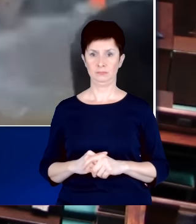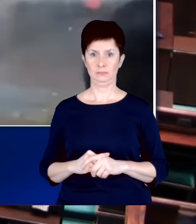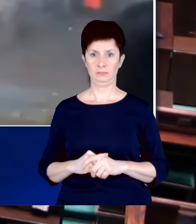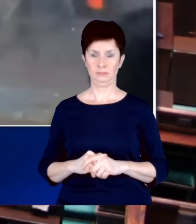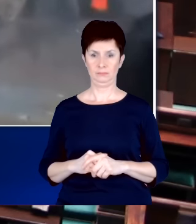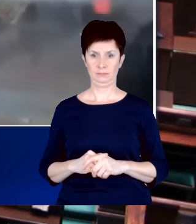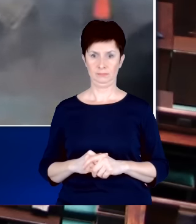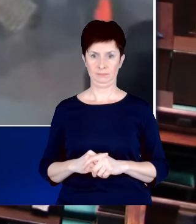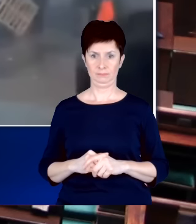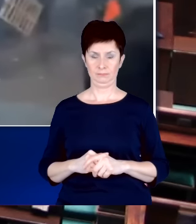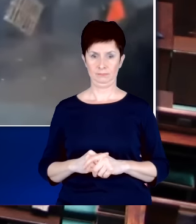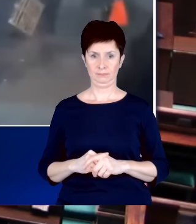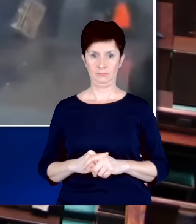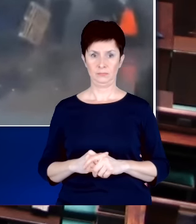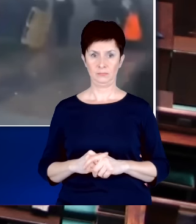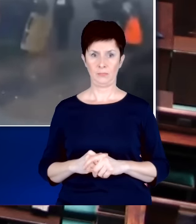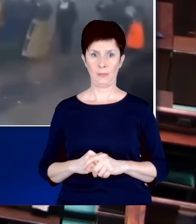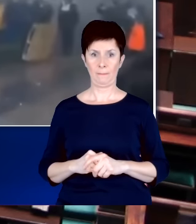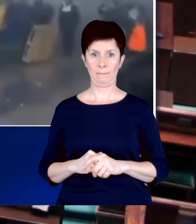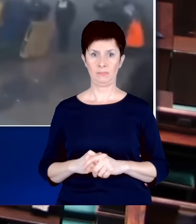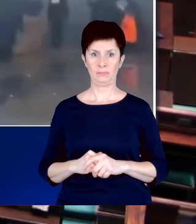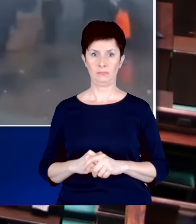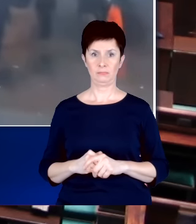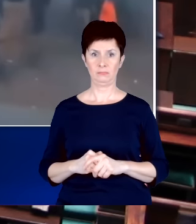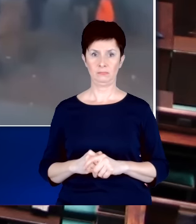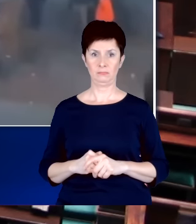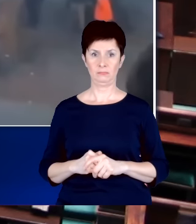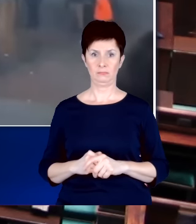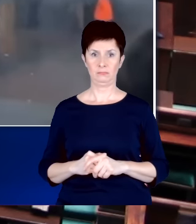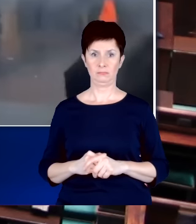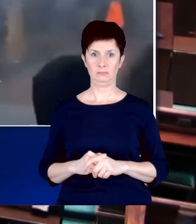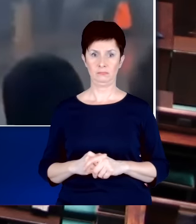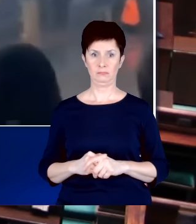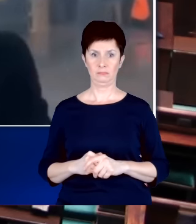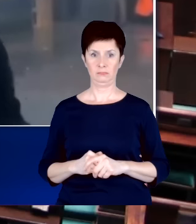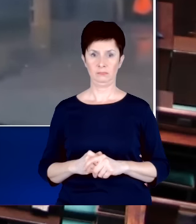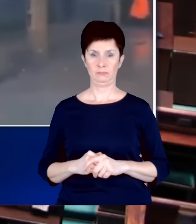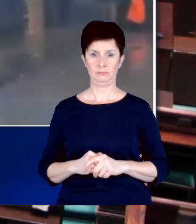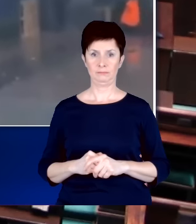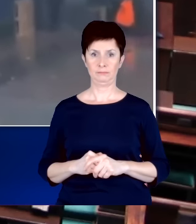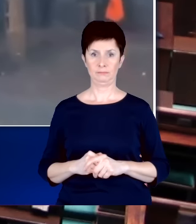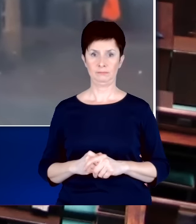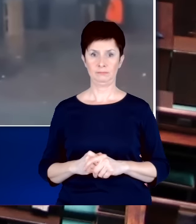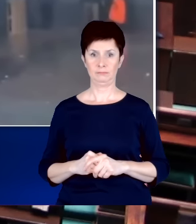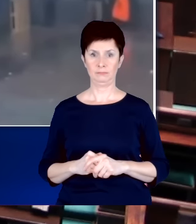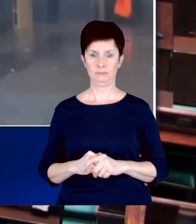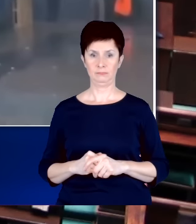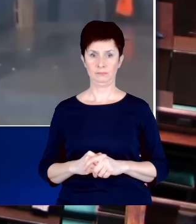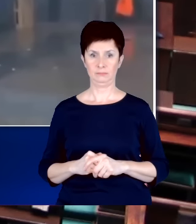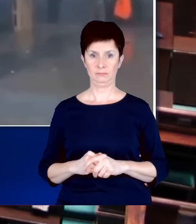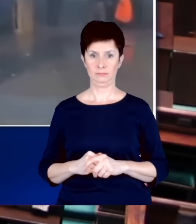merytorycznie ze mną rozmawiać, a nie używać słów robactwo, lewactwo, idiotyzm. Proszę nie używać słów